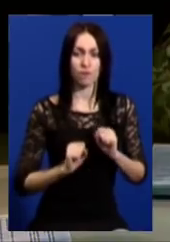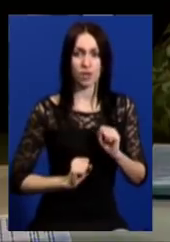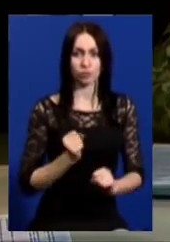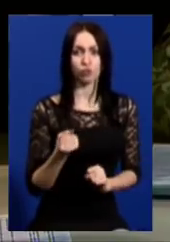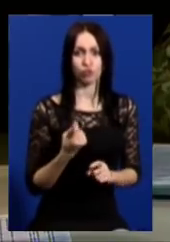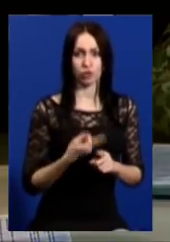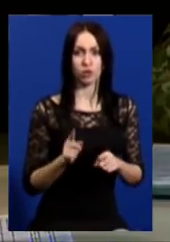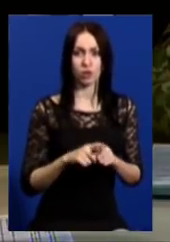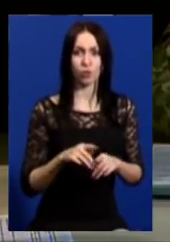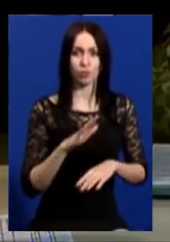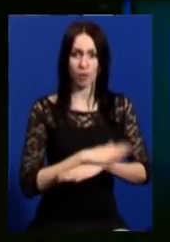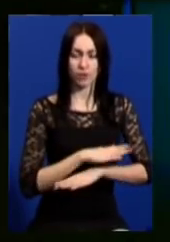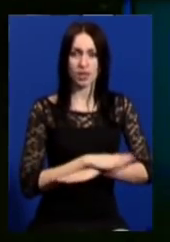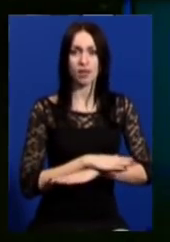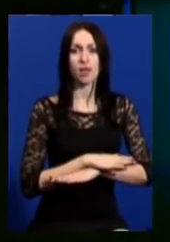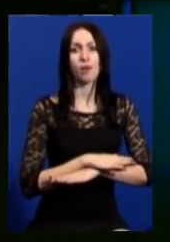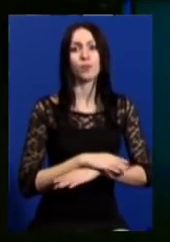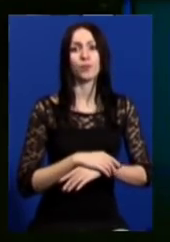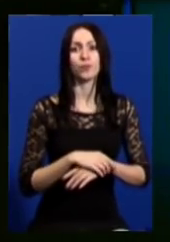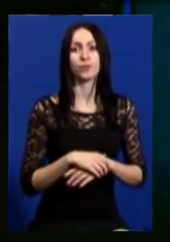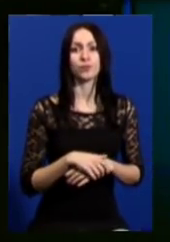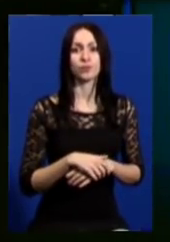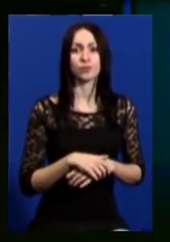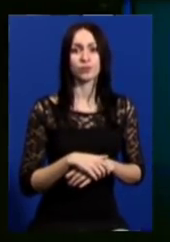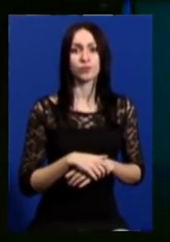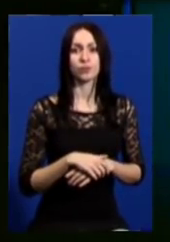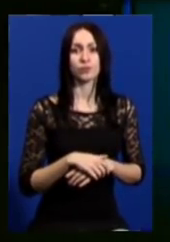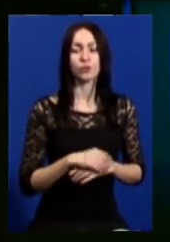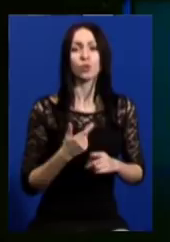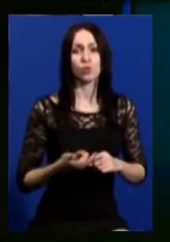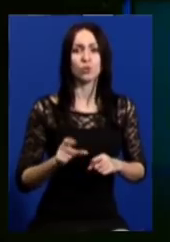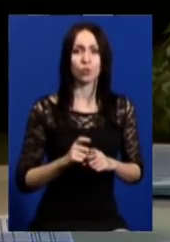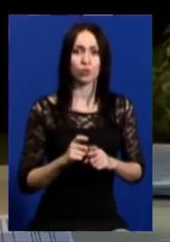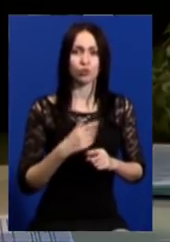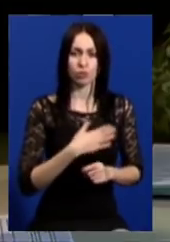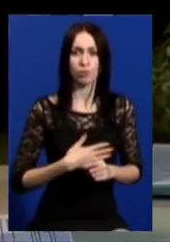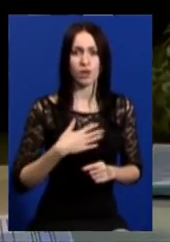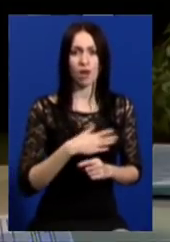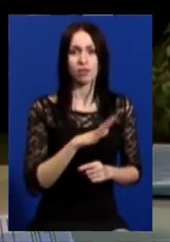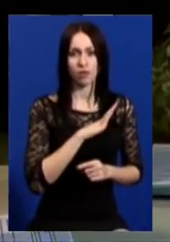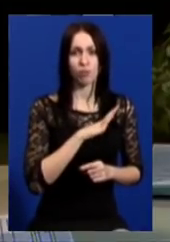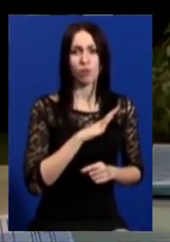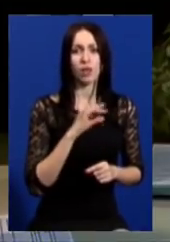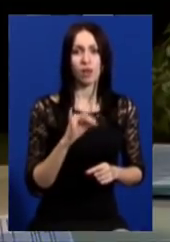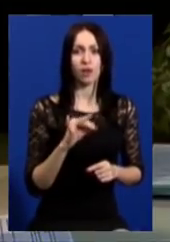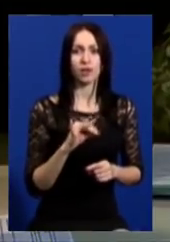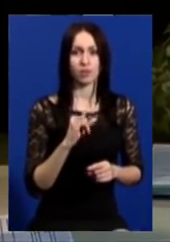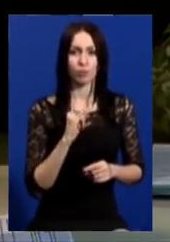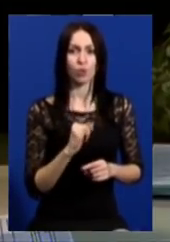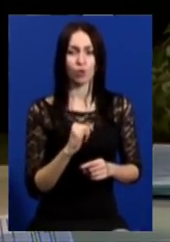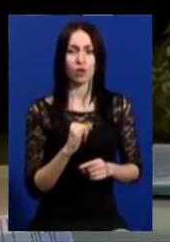такою от поведінкою. Це, ну, досить так неприємно і